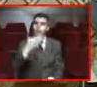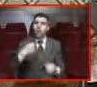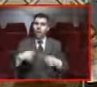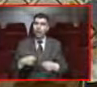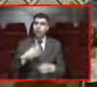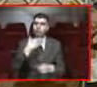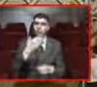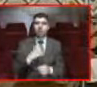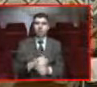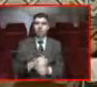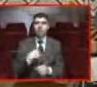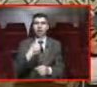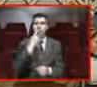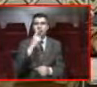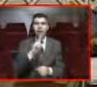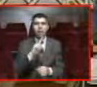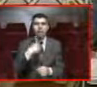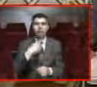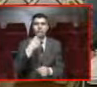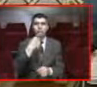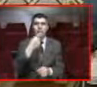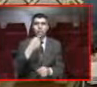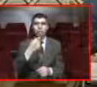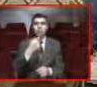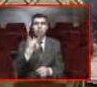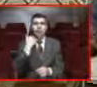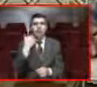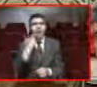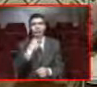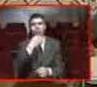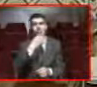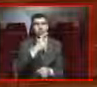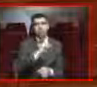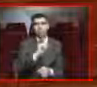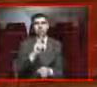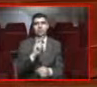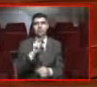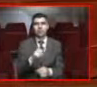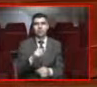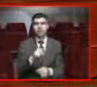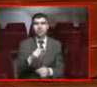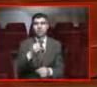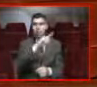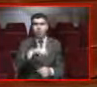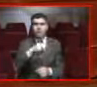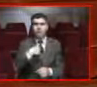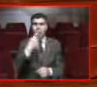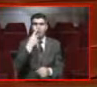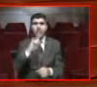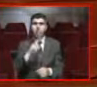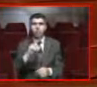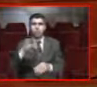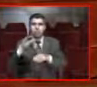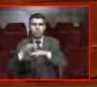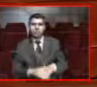انا ما بغيتش نوضع الاصبع في الجرح باش نتكلم على ان الناشده راه 11 سنه ما تمسش في الحكومات